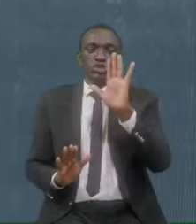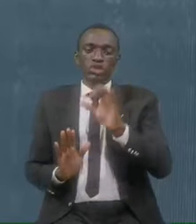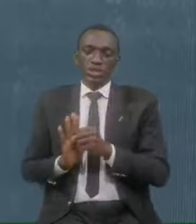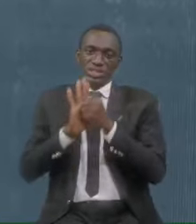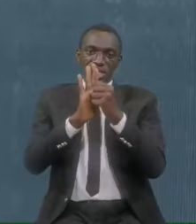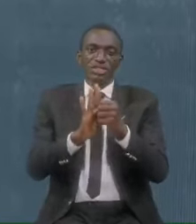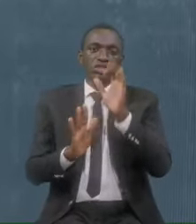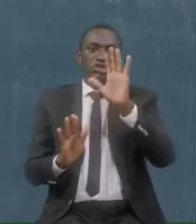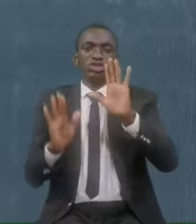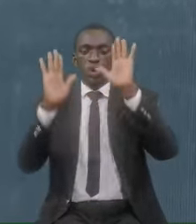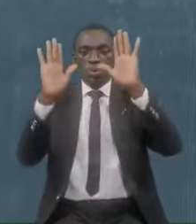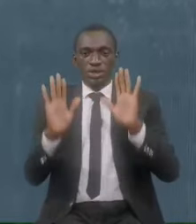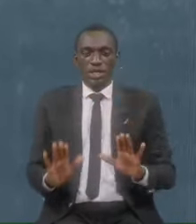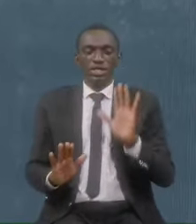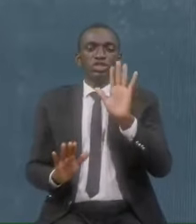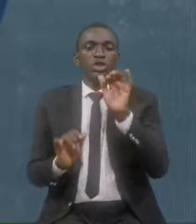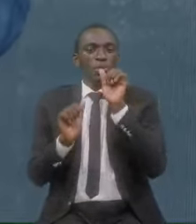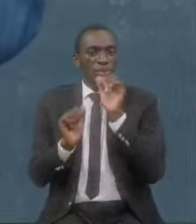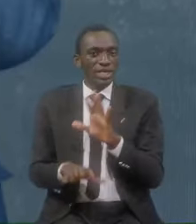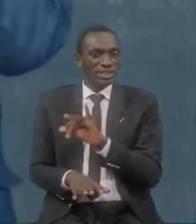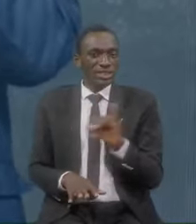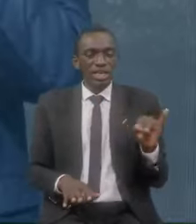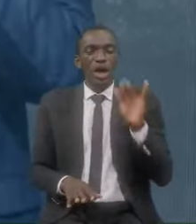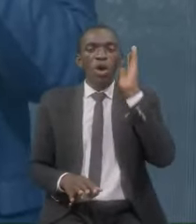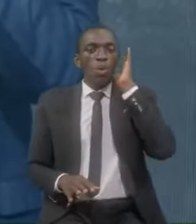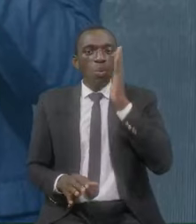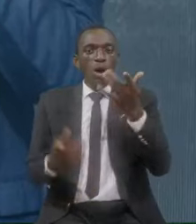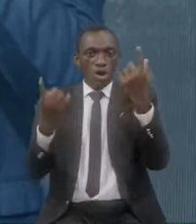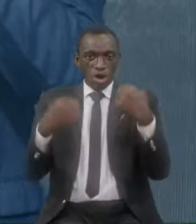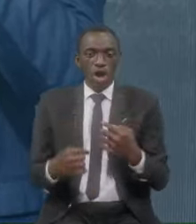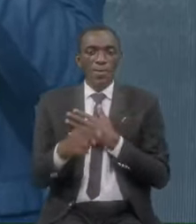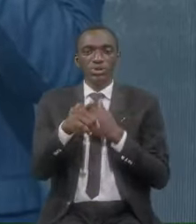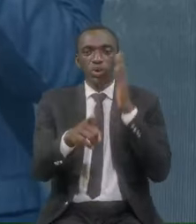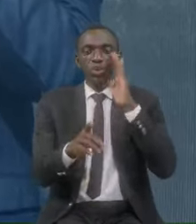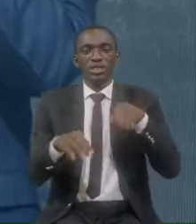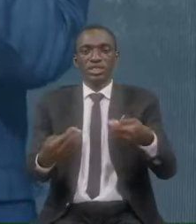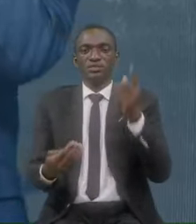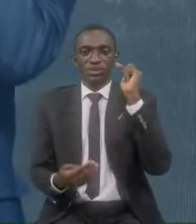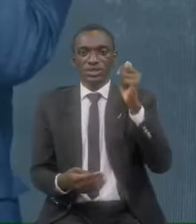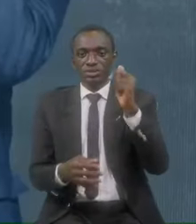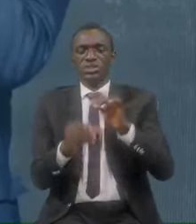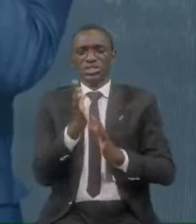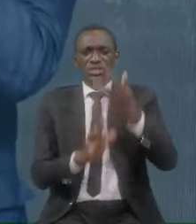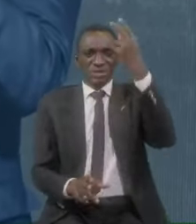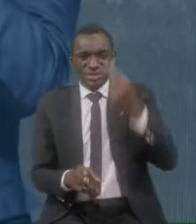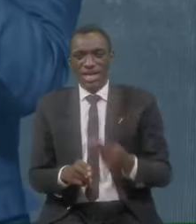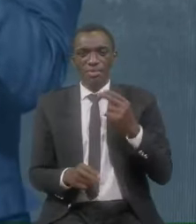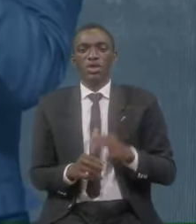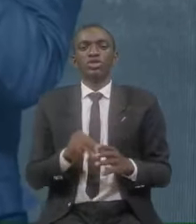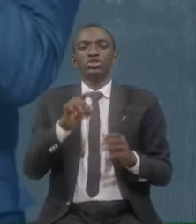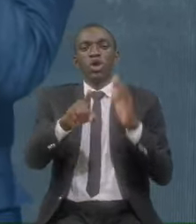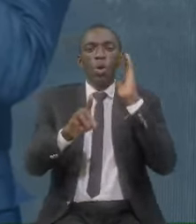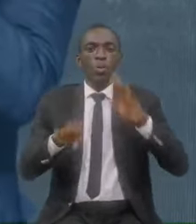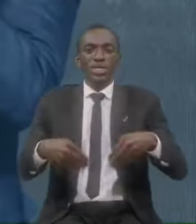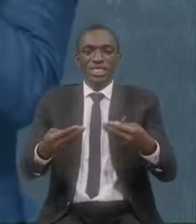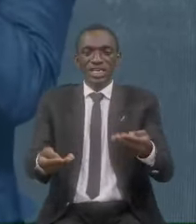Et les bénédictions, les merveilles, les produits, les miracles viendront sur vous et vous allez donner votre témoignage. Vous allez donner